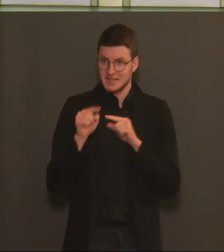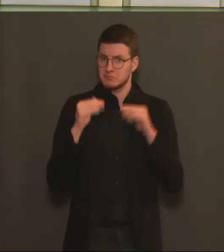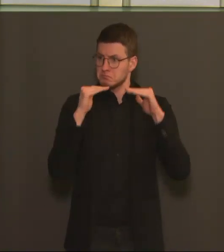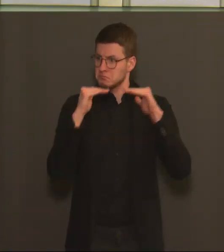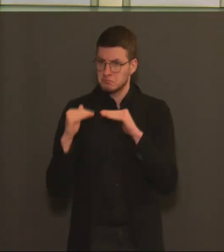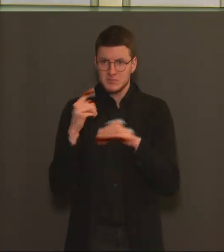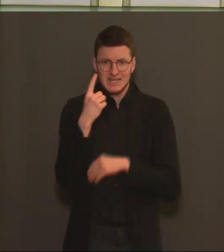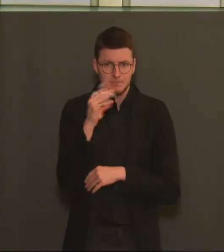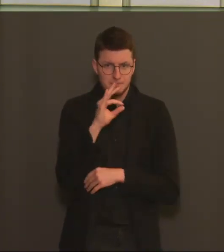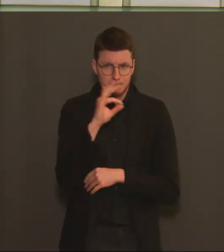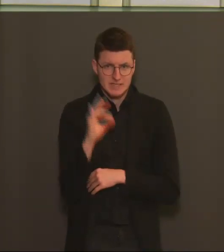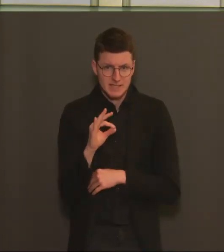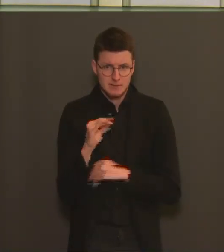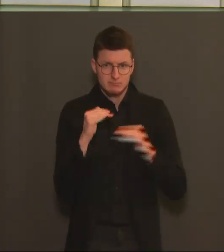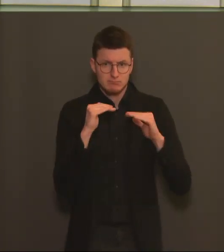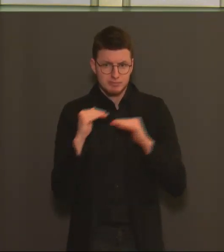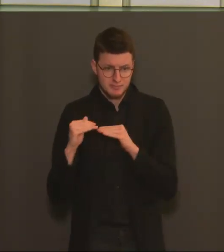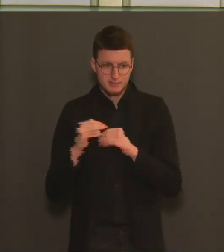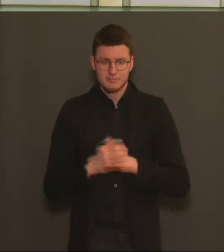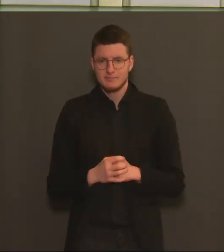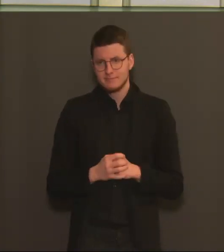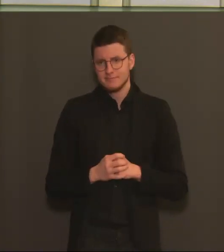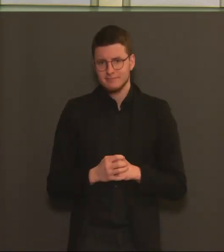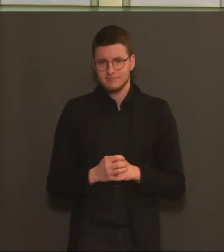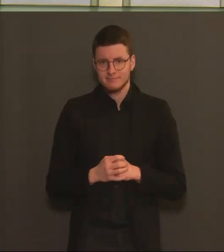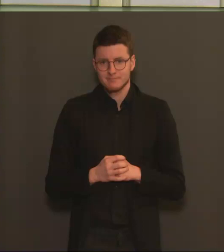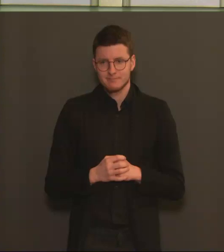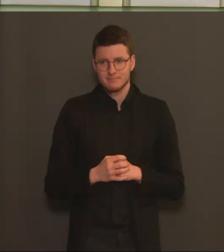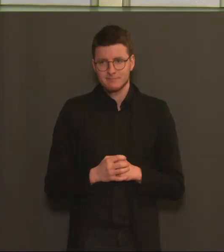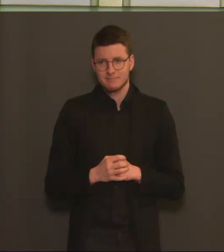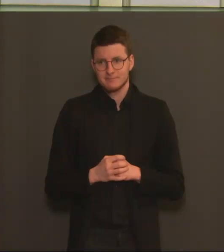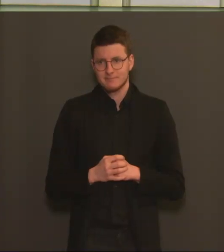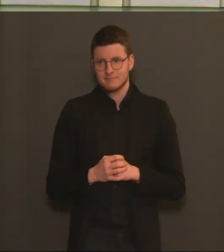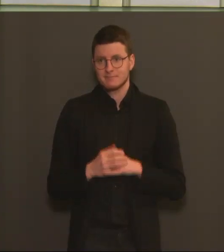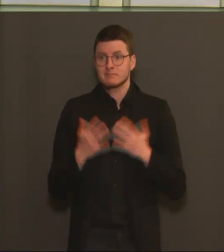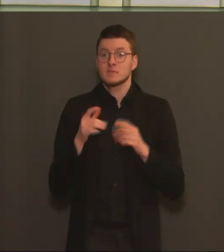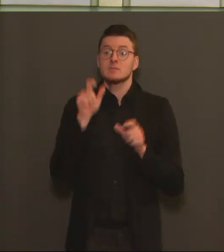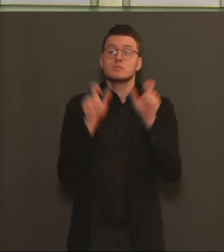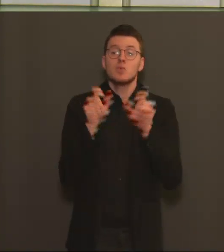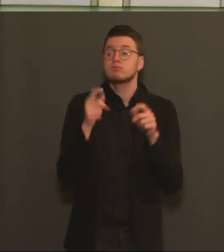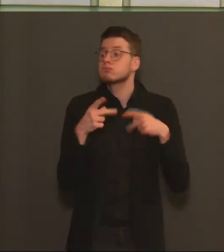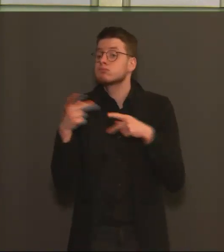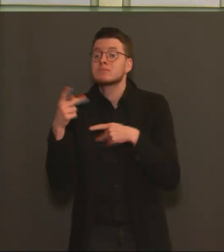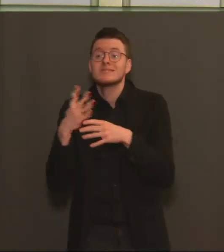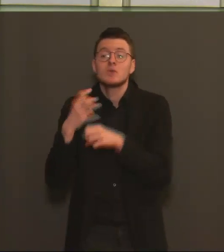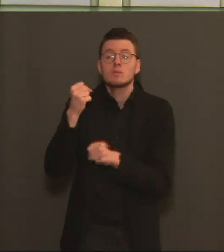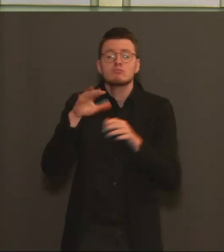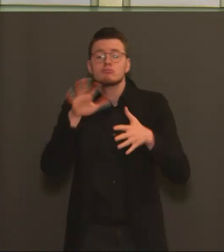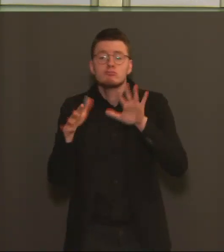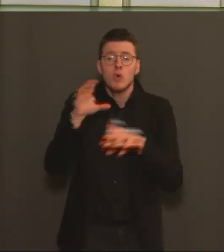van 1%. De nieuwe ziekenhuisopnames schommelen daarmee rond de 150 per